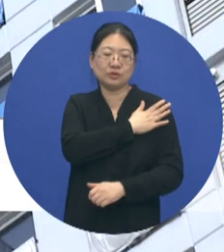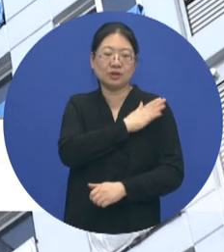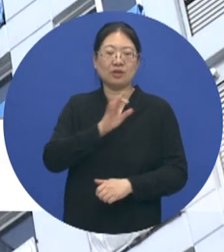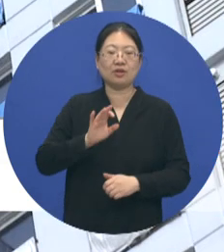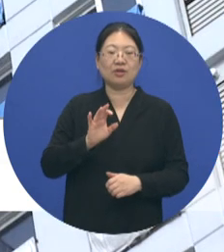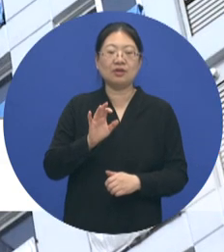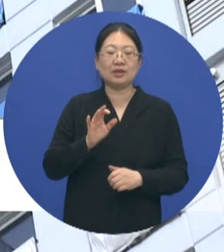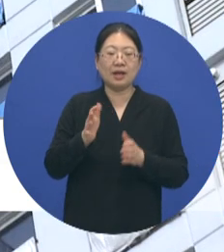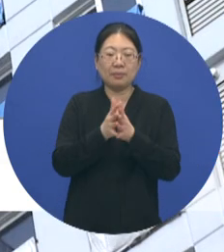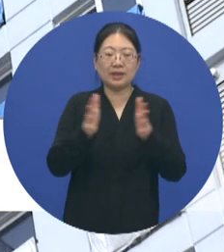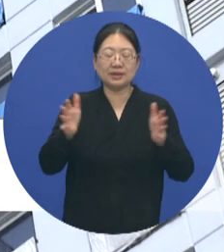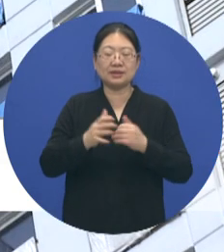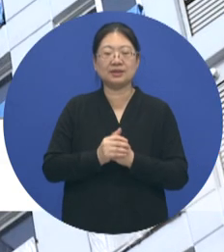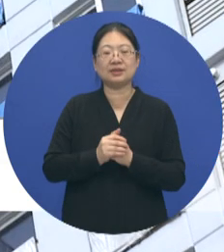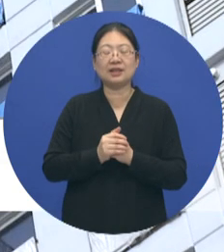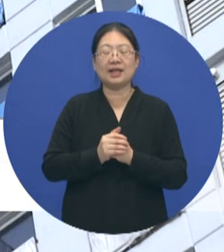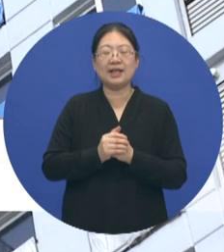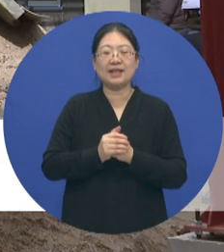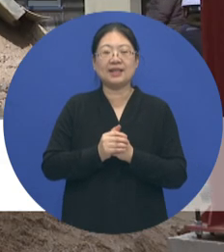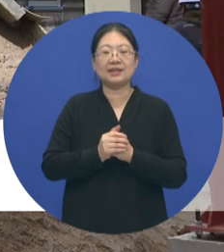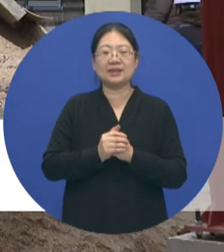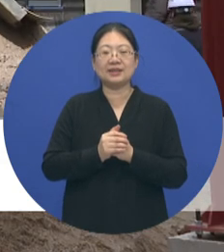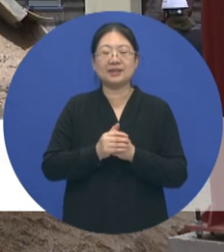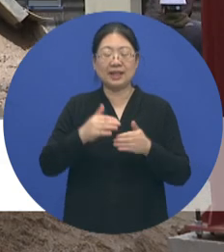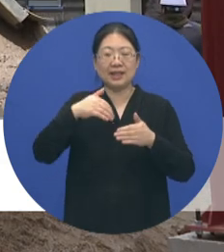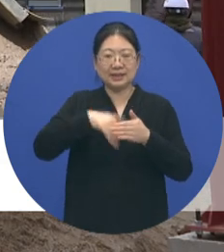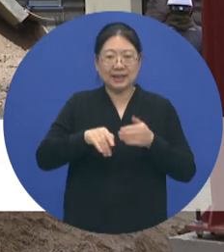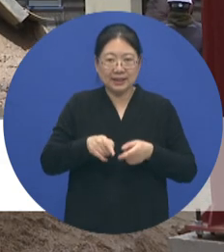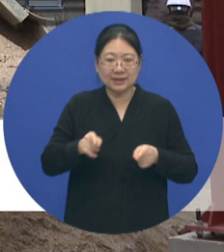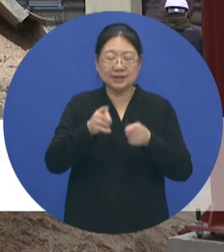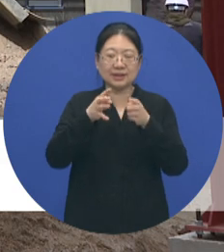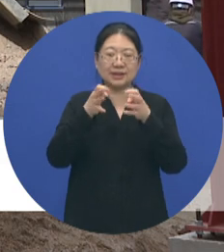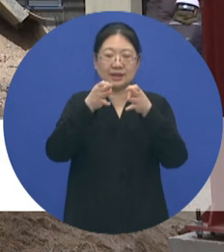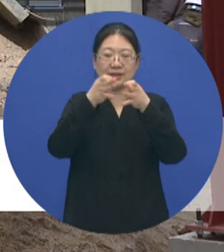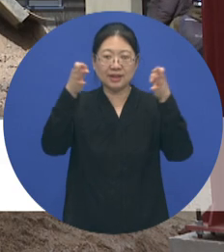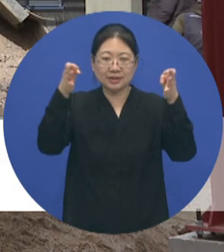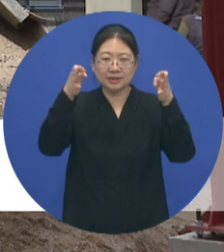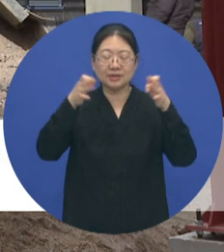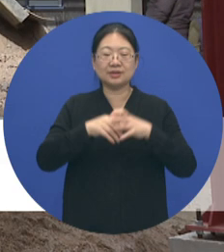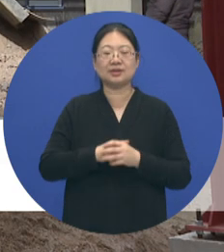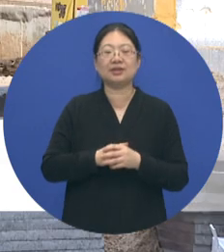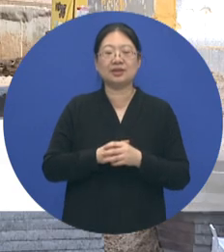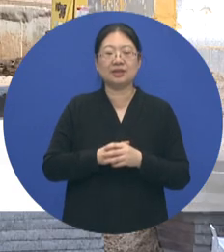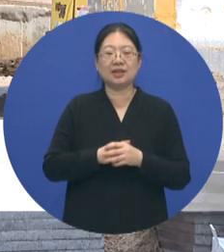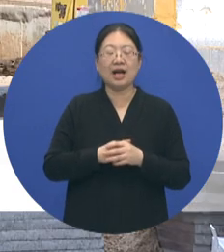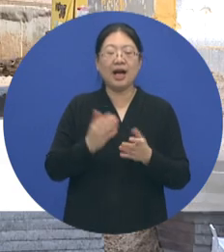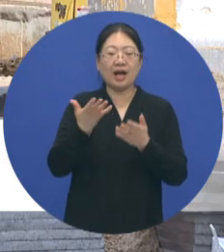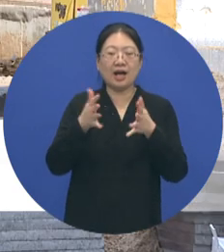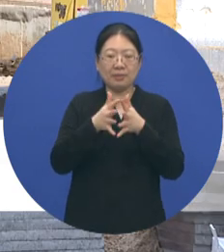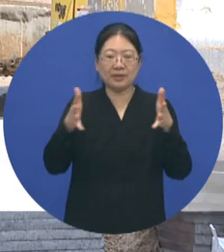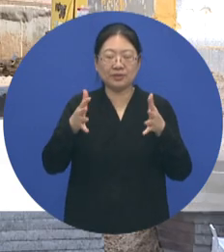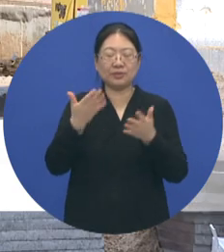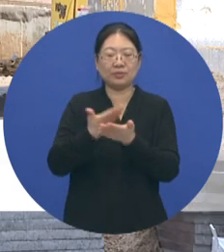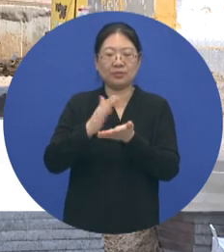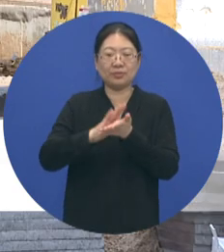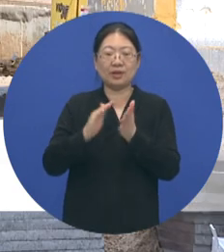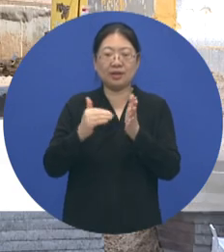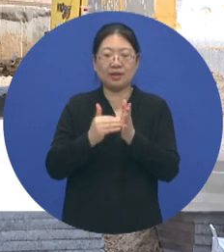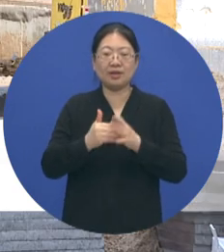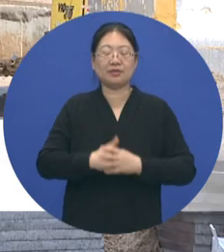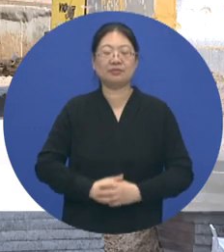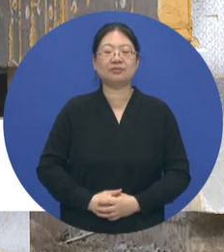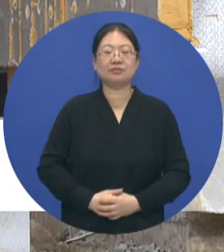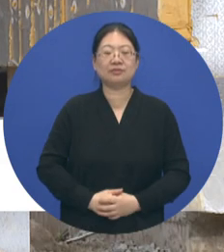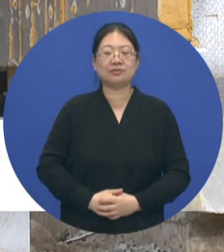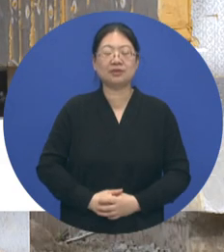대립 아파트를 지상 14층 지하 1층에 한계 81세대 규모의 아파트로 신축하는 겁니다 관련 조합은